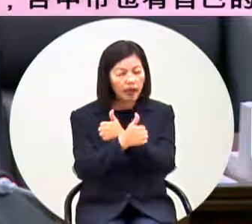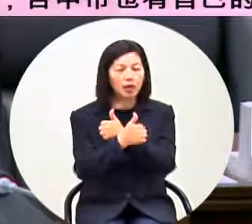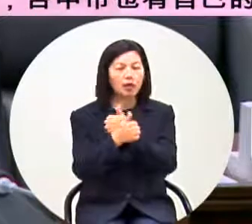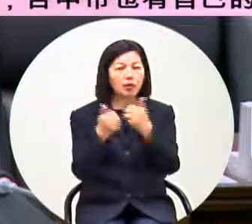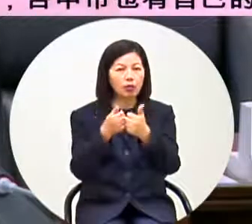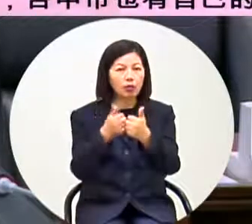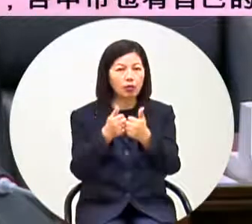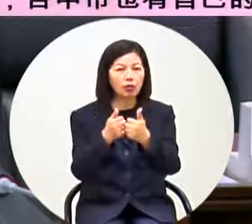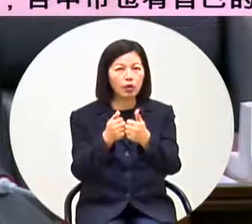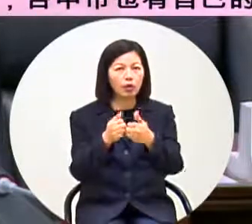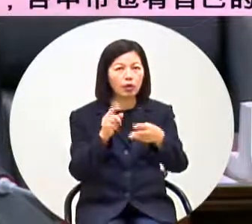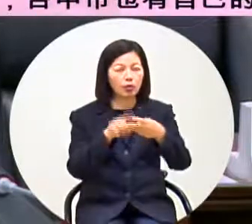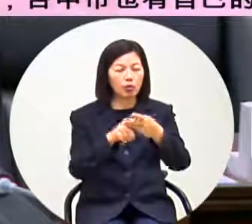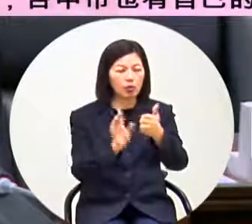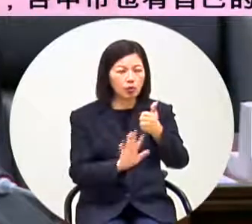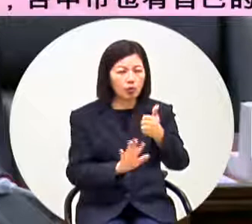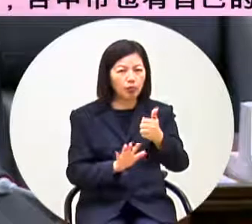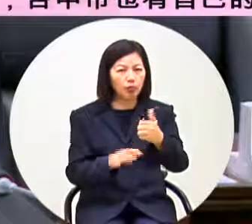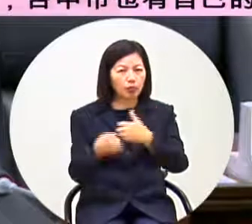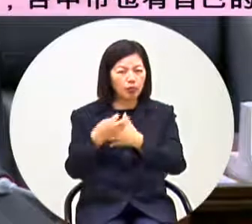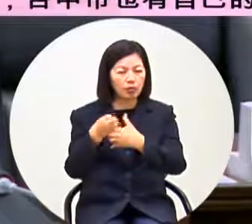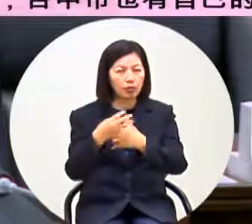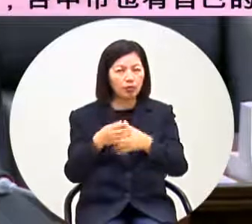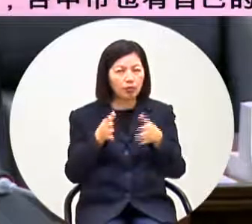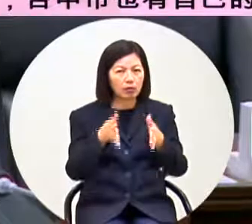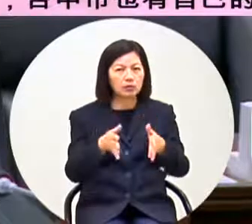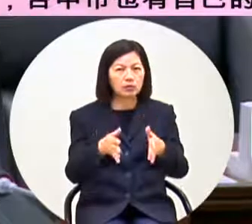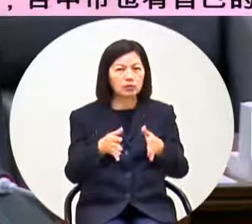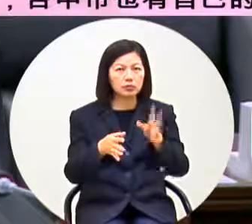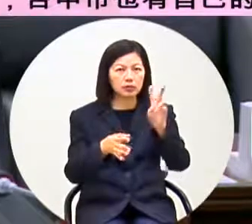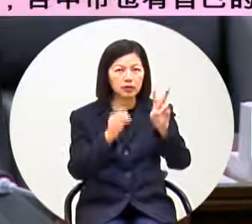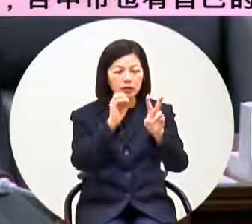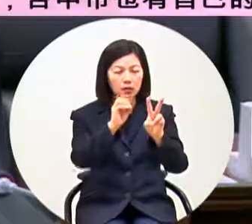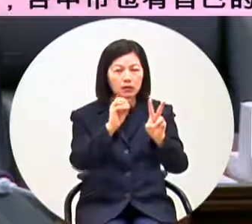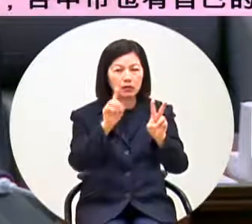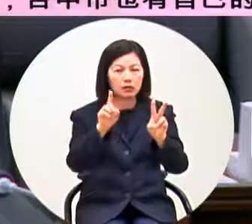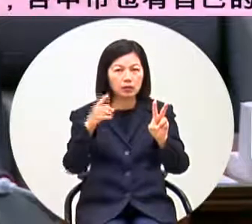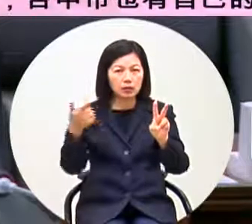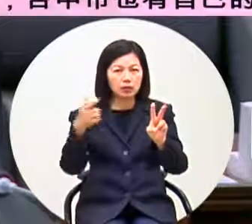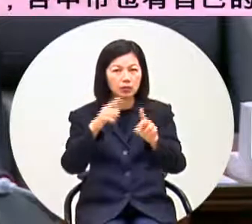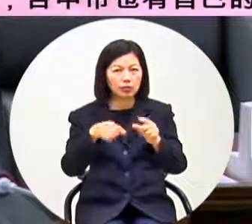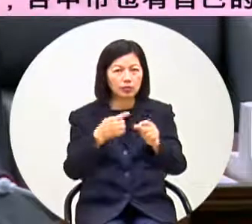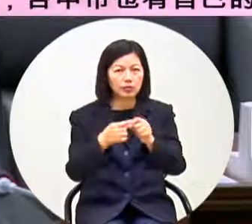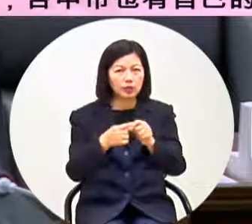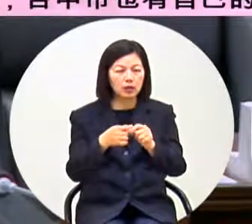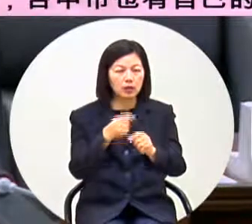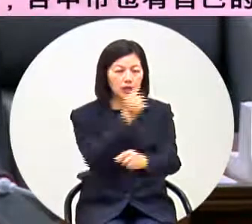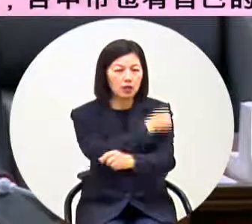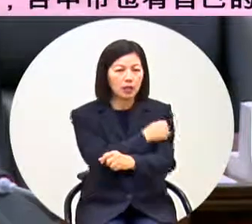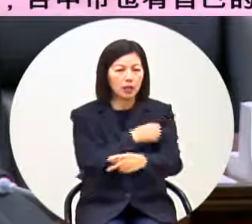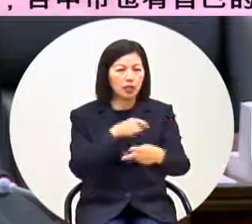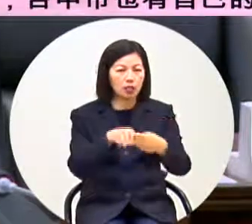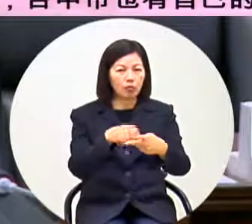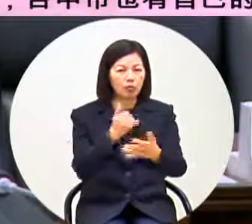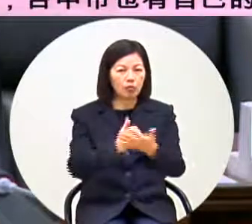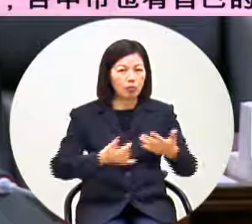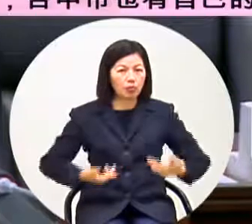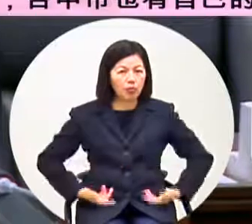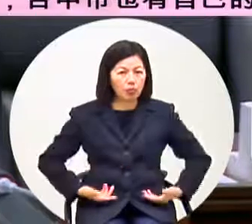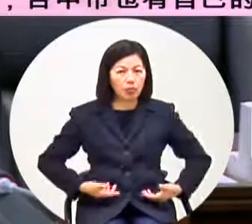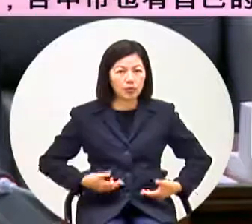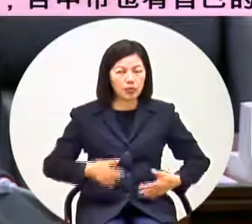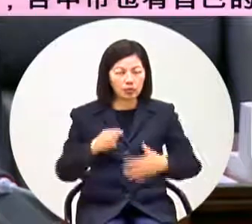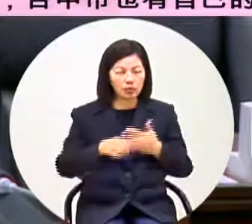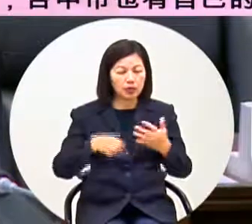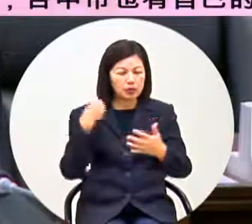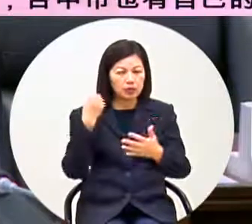们的2016年劳退的薪资哦，提缴的薪资做出分析。那六都